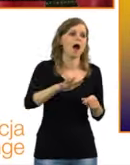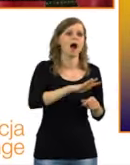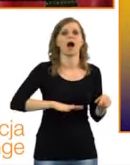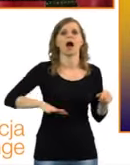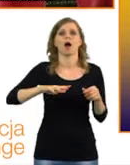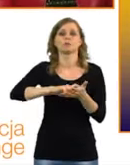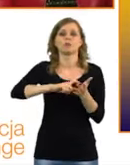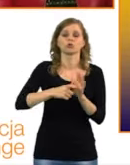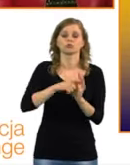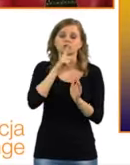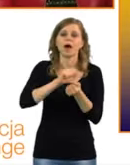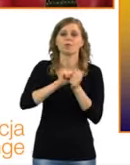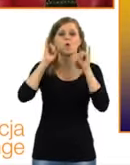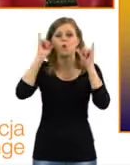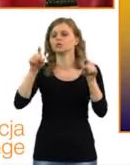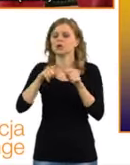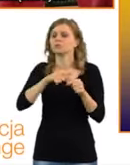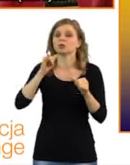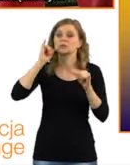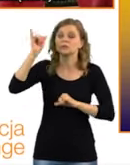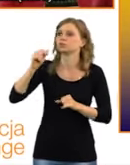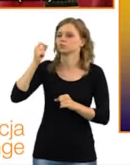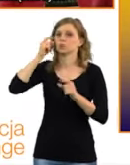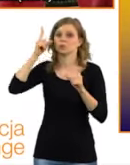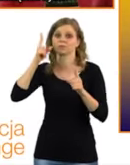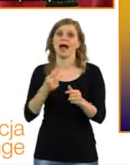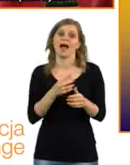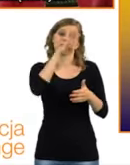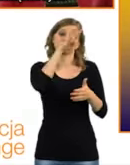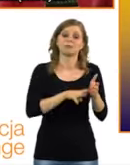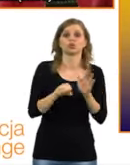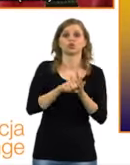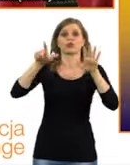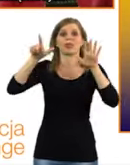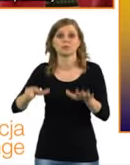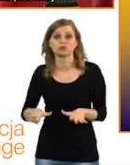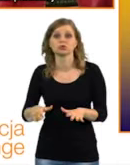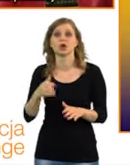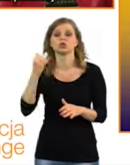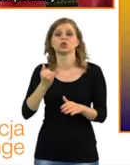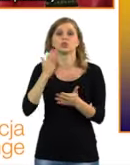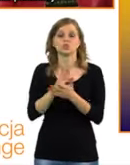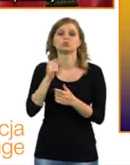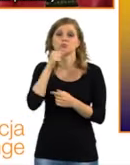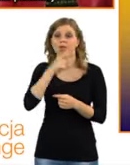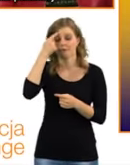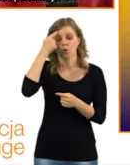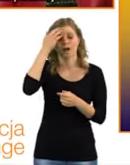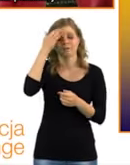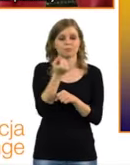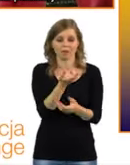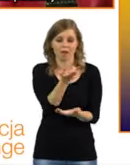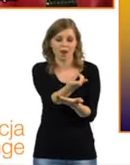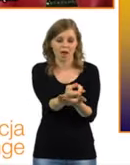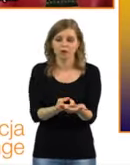cichym pomieszczeniu. Między 4 a 7 miesiącem życia niemowlę kieruje głowę w